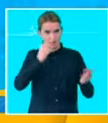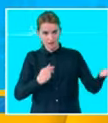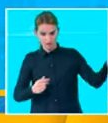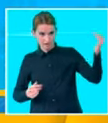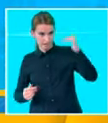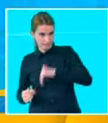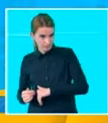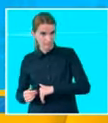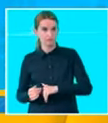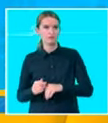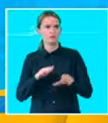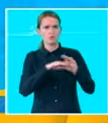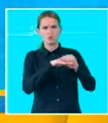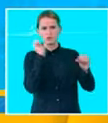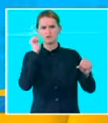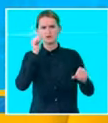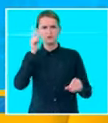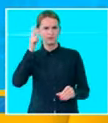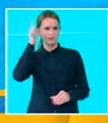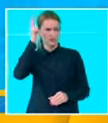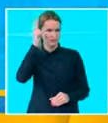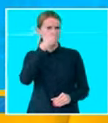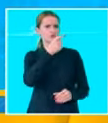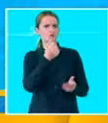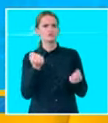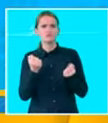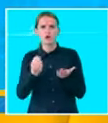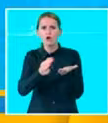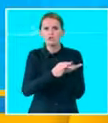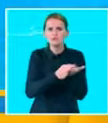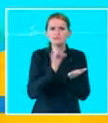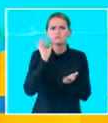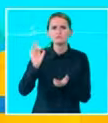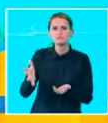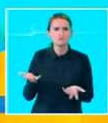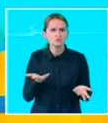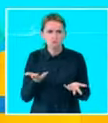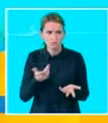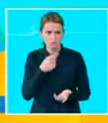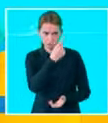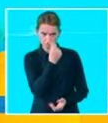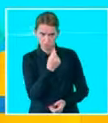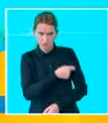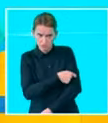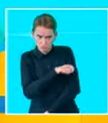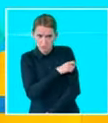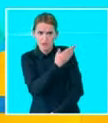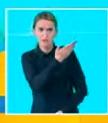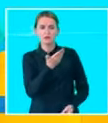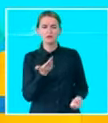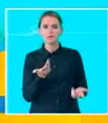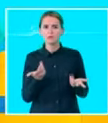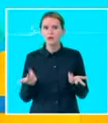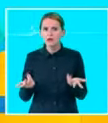време живяхте. Защо не останахте на испанска територия? Нали са испанска? Да, Балеарските острови, да. Да. Стефан се местеше много и покрай